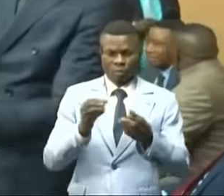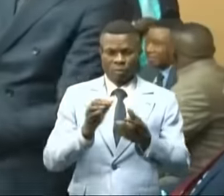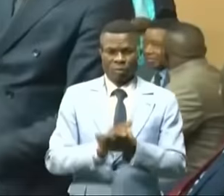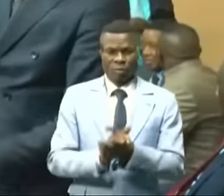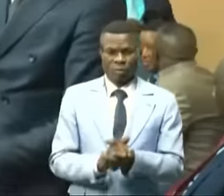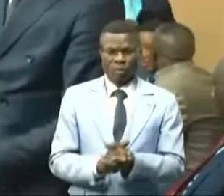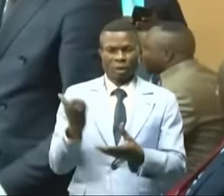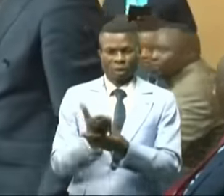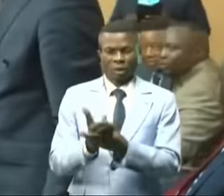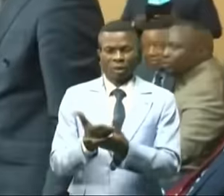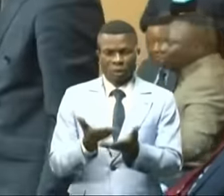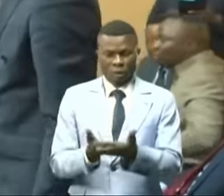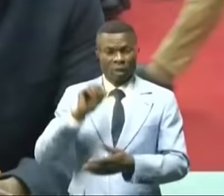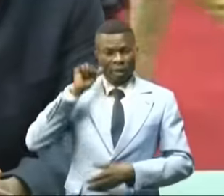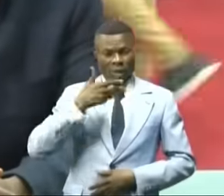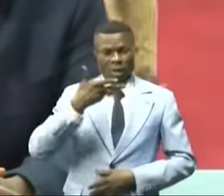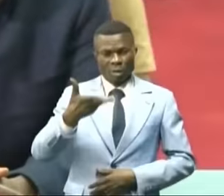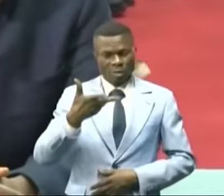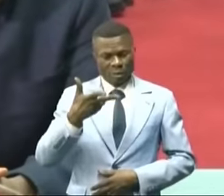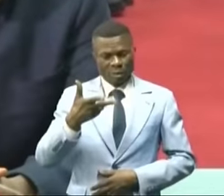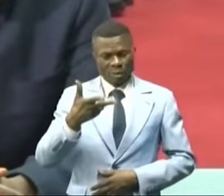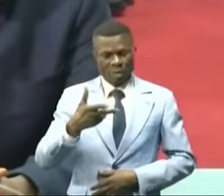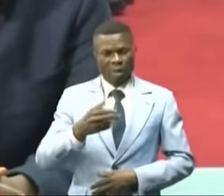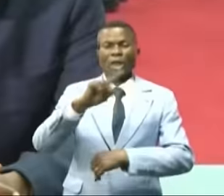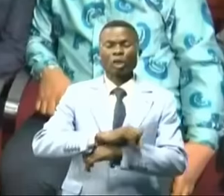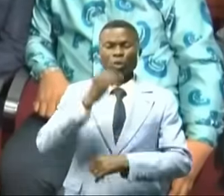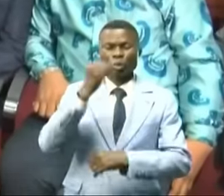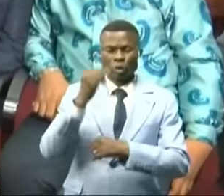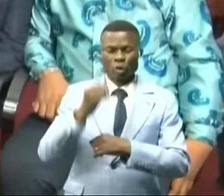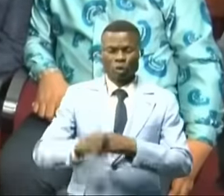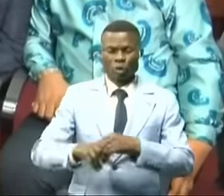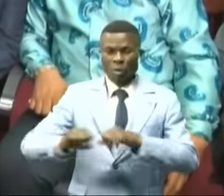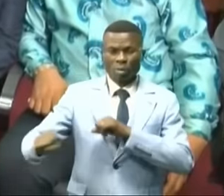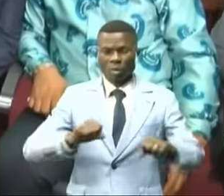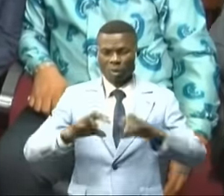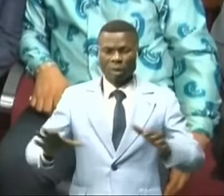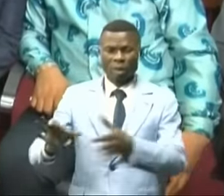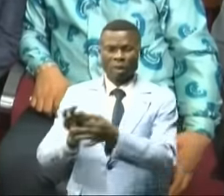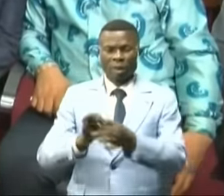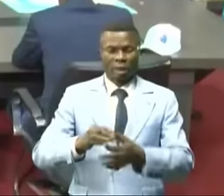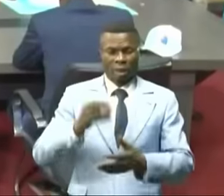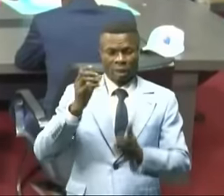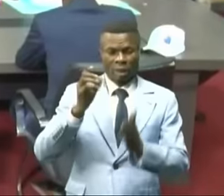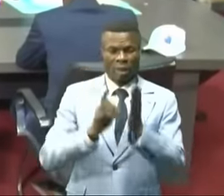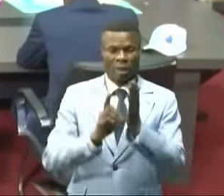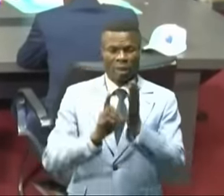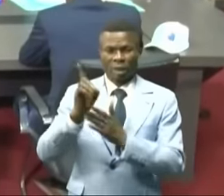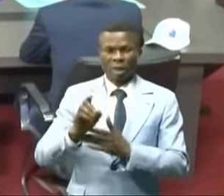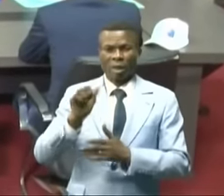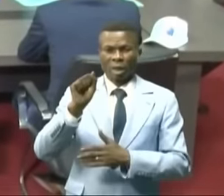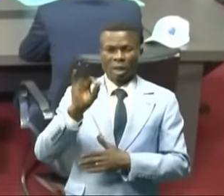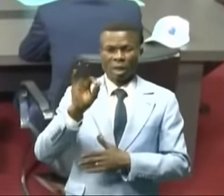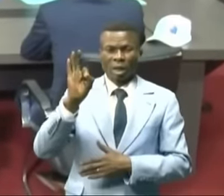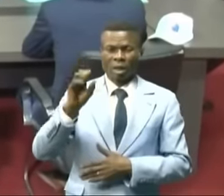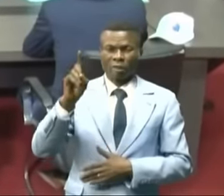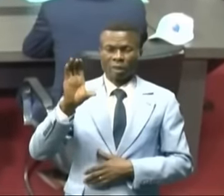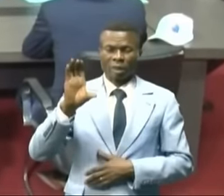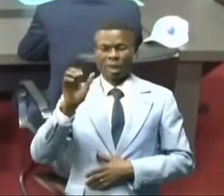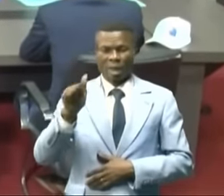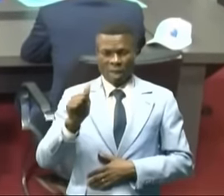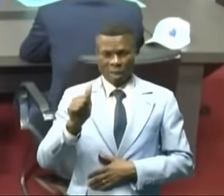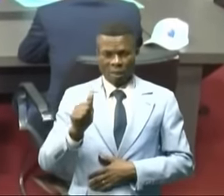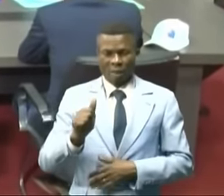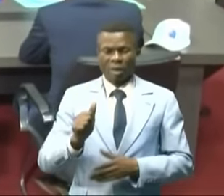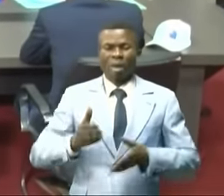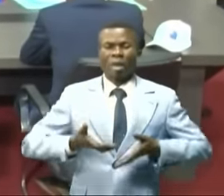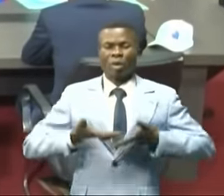pour exprimer leurs ambitions. Majoritaire à la Chambre haute, l'Union pour la démocratie et le progrès social, IDPS, a exprimé ses